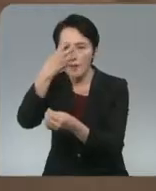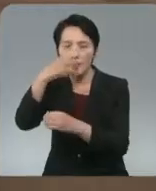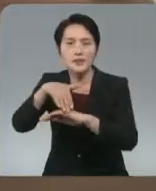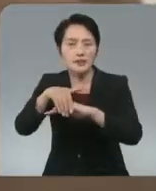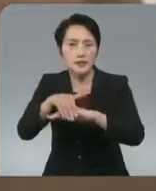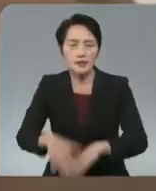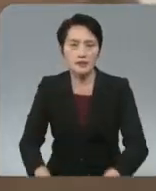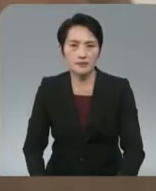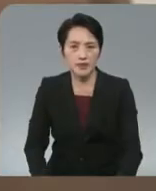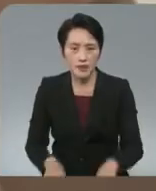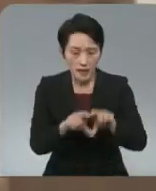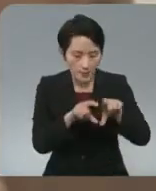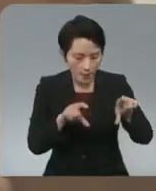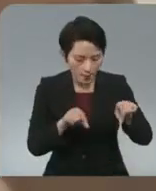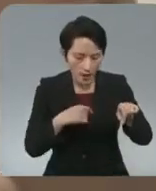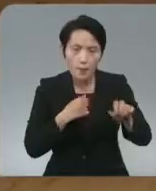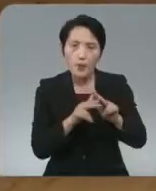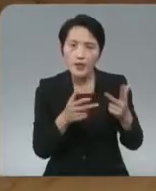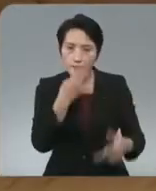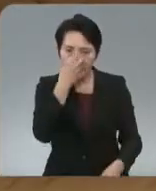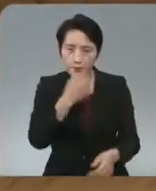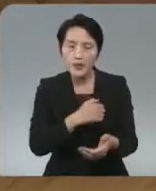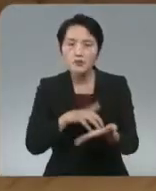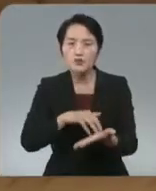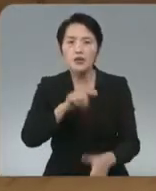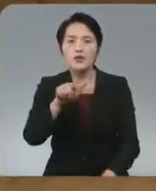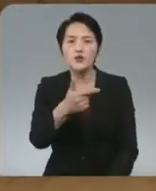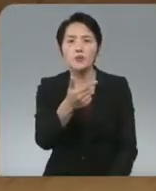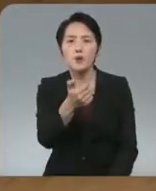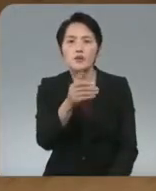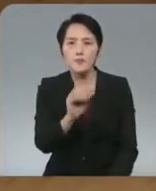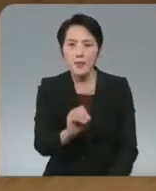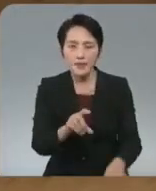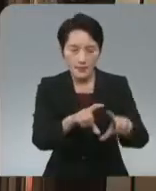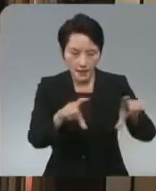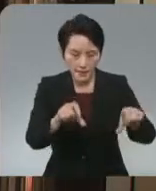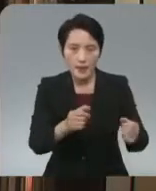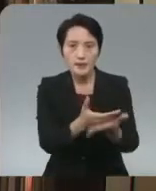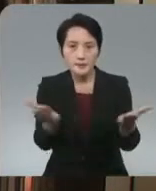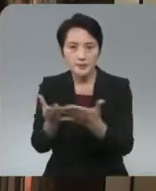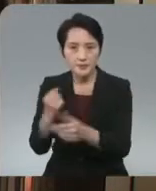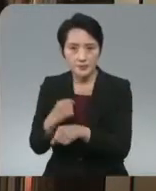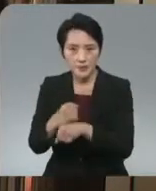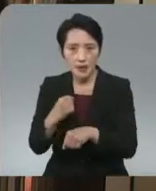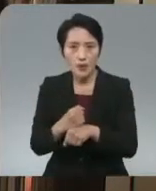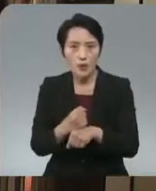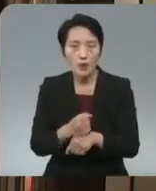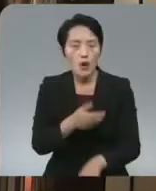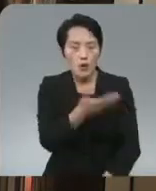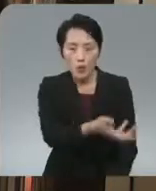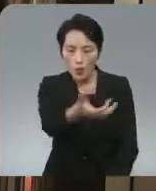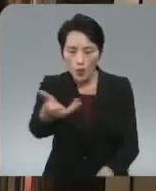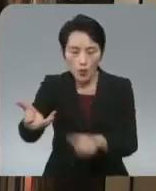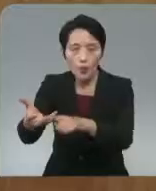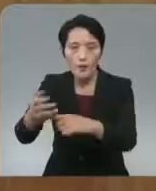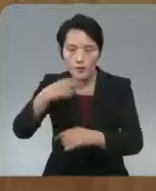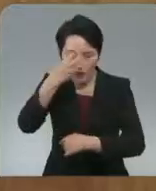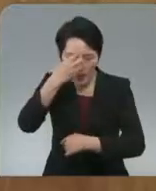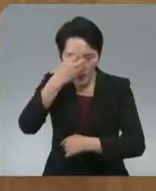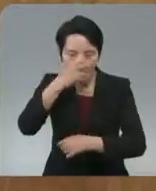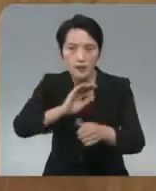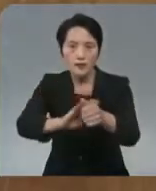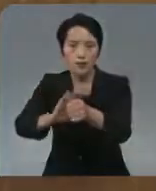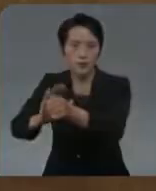ra hệ thống vòng dịch tại trường học cũng sẽ có sự thay đổi nếu phát sinh ra mắt của viết 19 trong trường trường sẽ tự tiến hành phân loại những người tiếp xúc gần